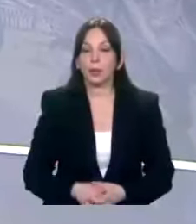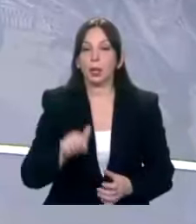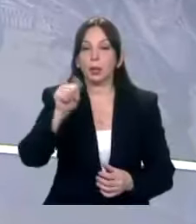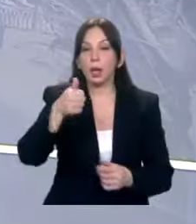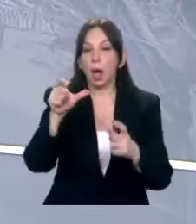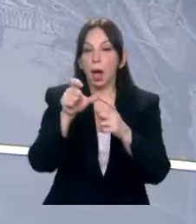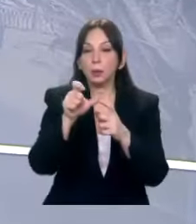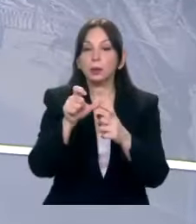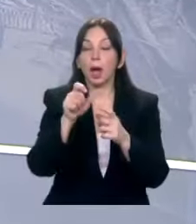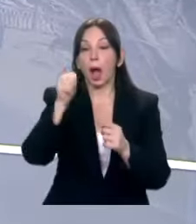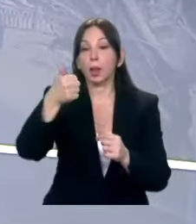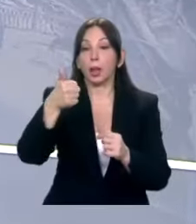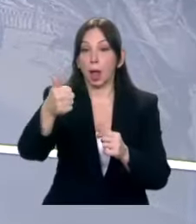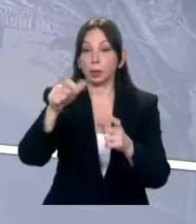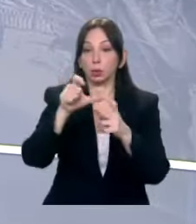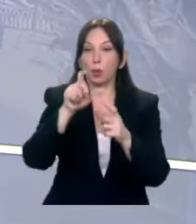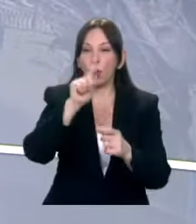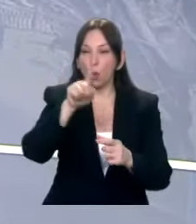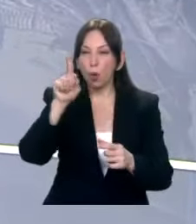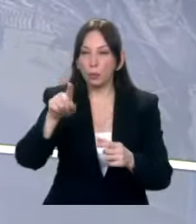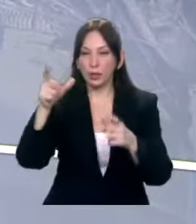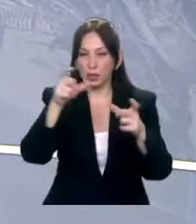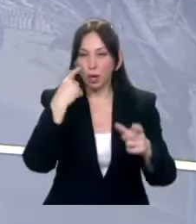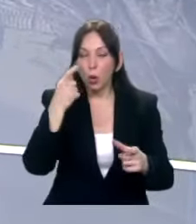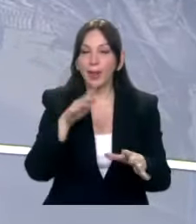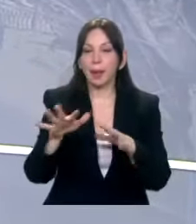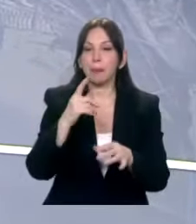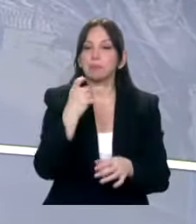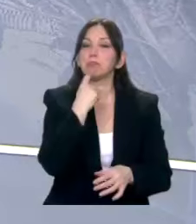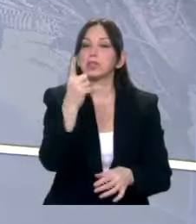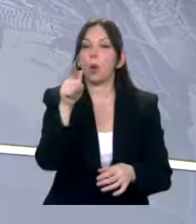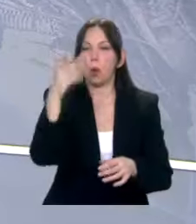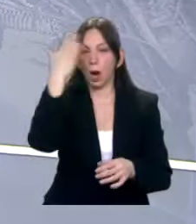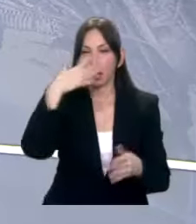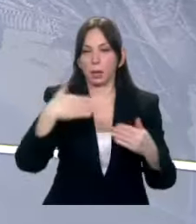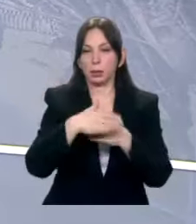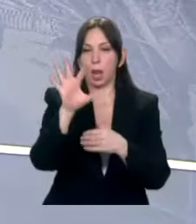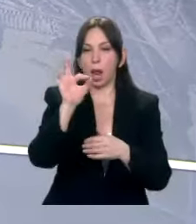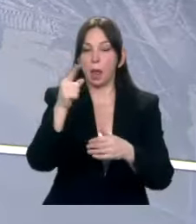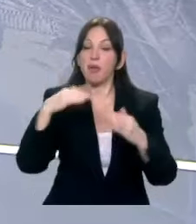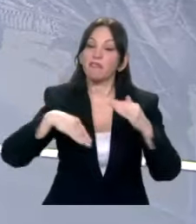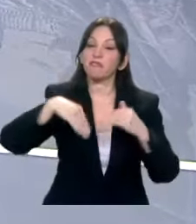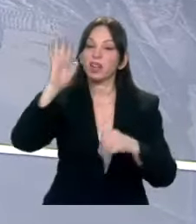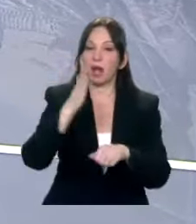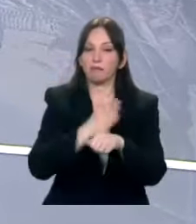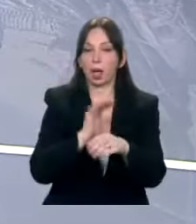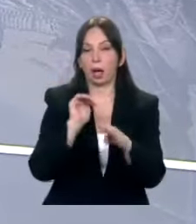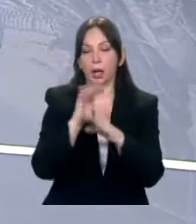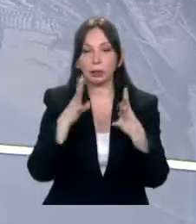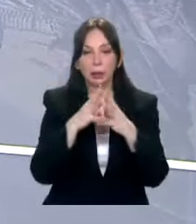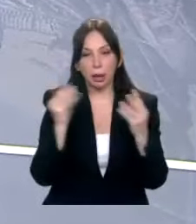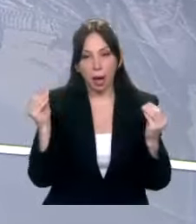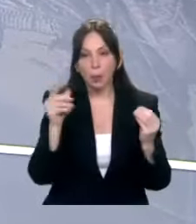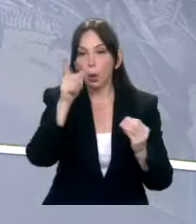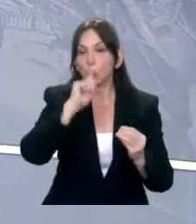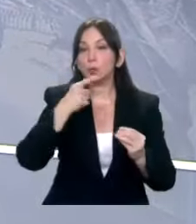Yarın 6 Şubat, 11 kenti vuran depremlerin birinci yıl dönümü. O kara gecede 50 binden fazla vatandaşımız hayatını